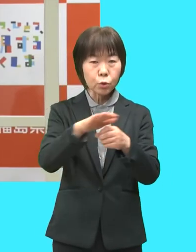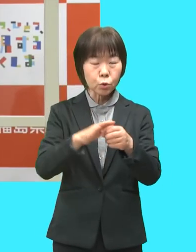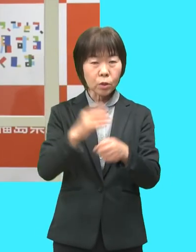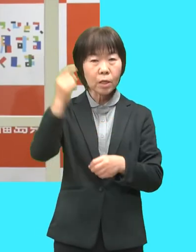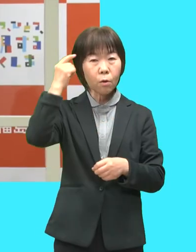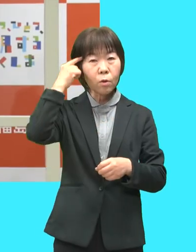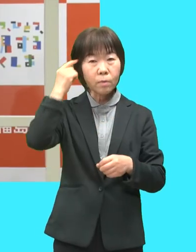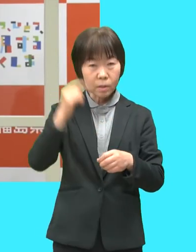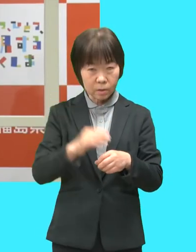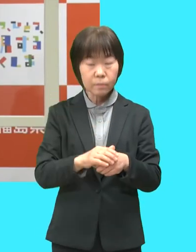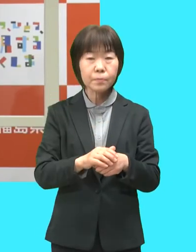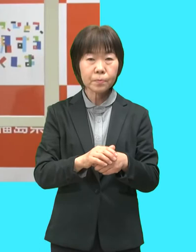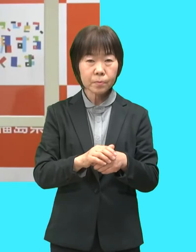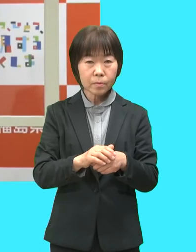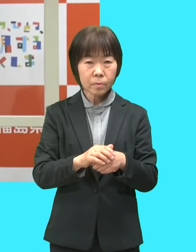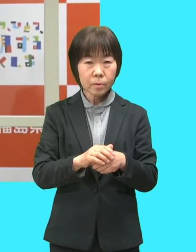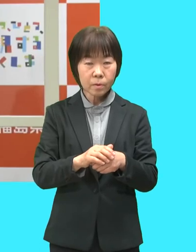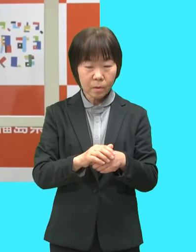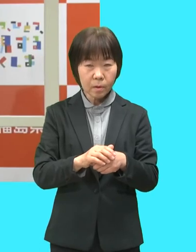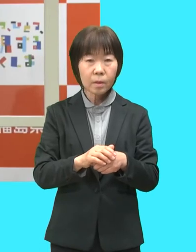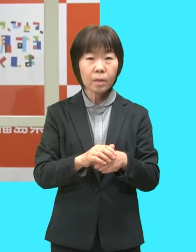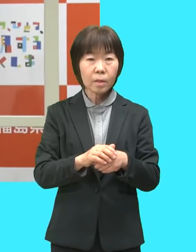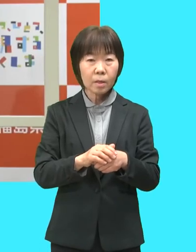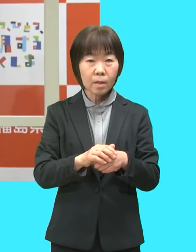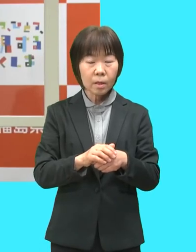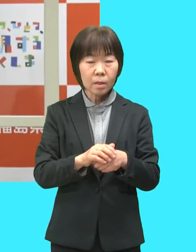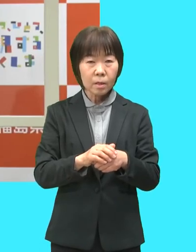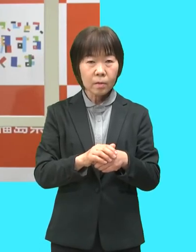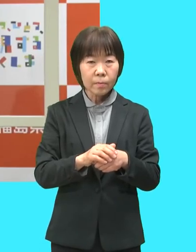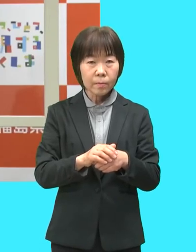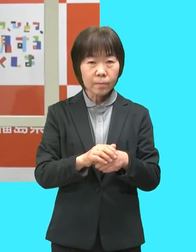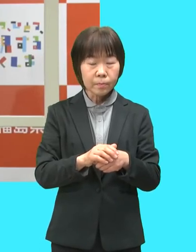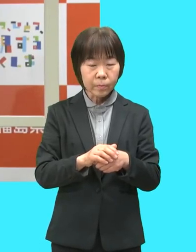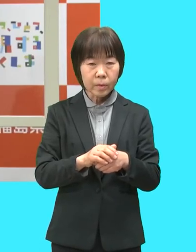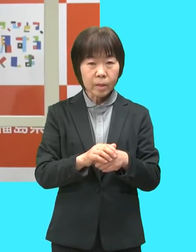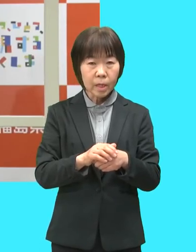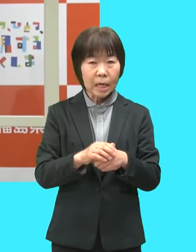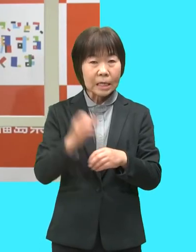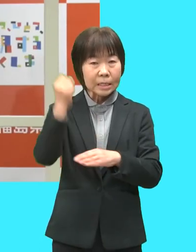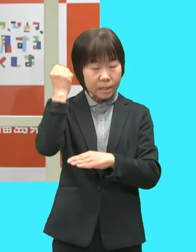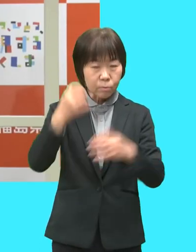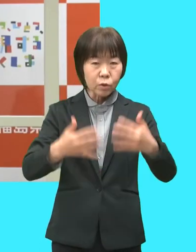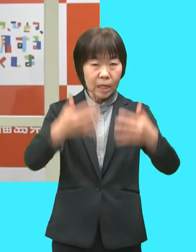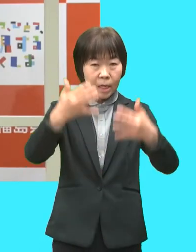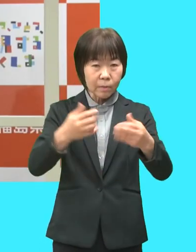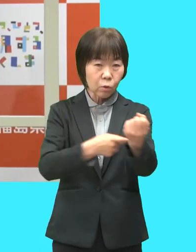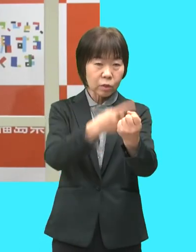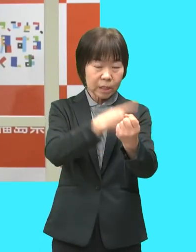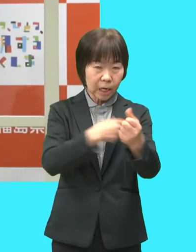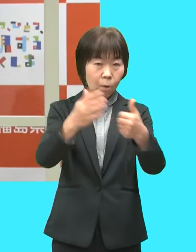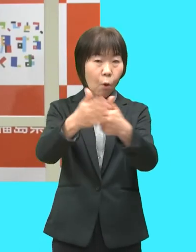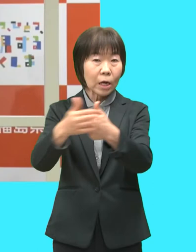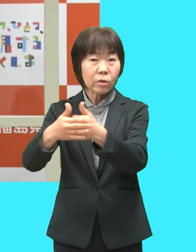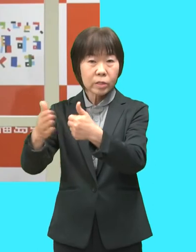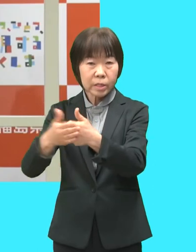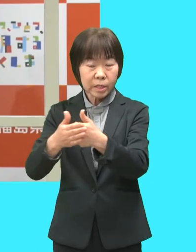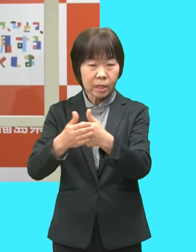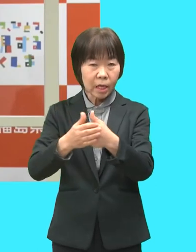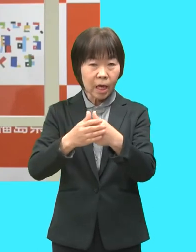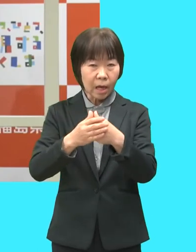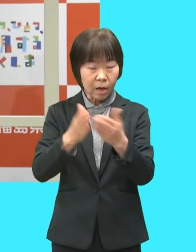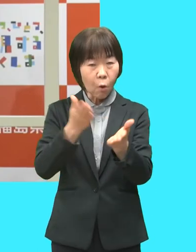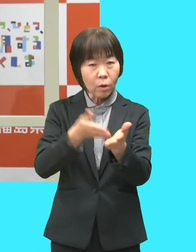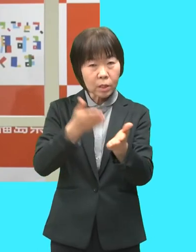だと思っておりますので、こういった点も合わせて県民の皆さんに、メディアの皆さんのお力もお借りしながら伝えていく